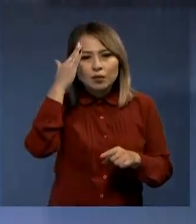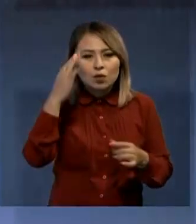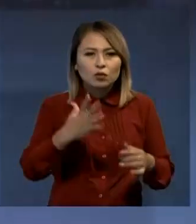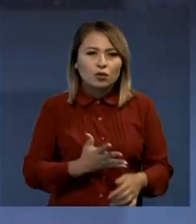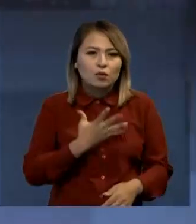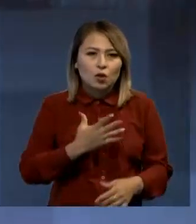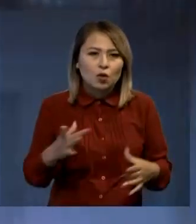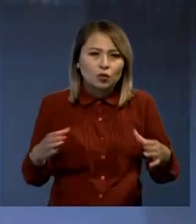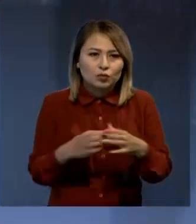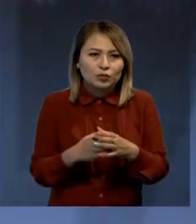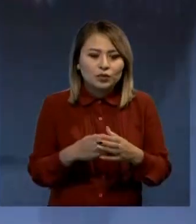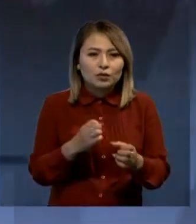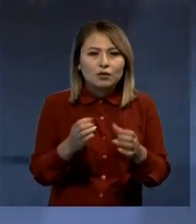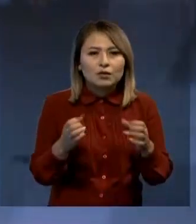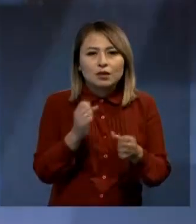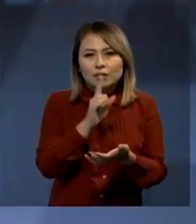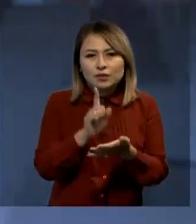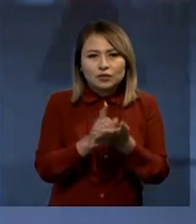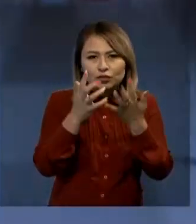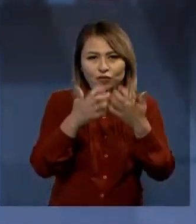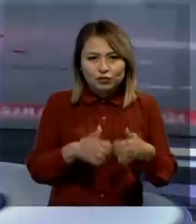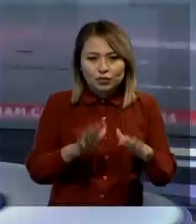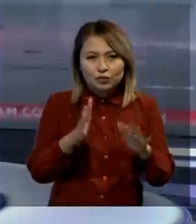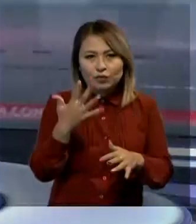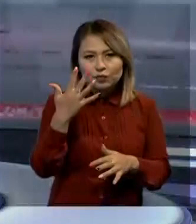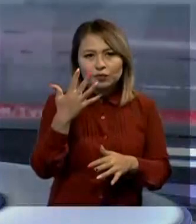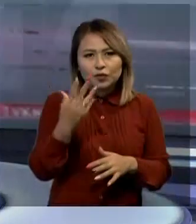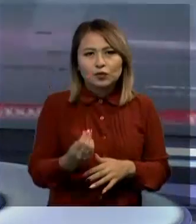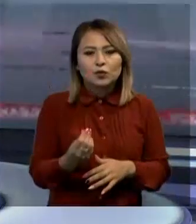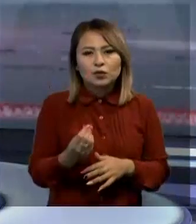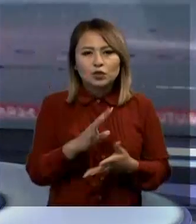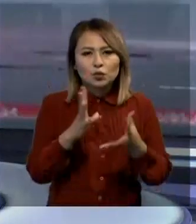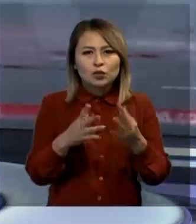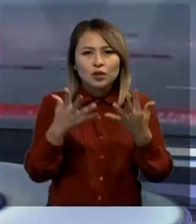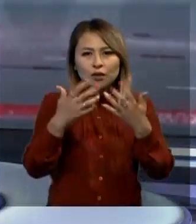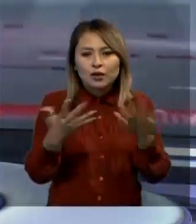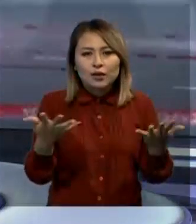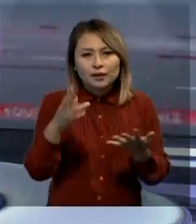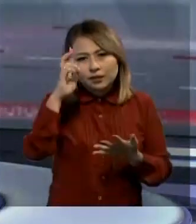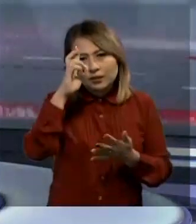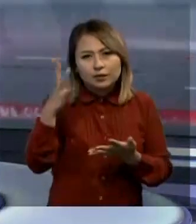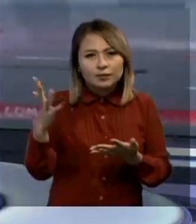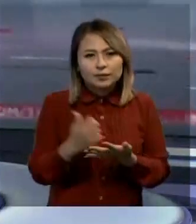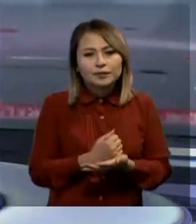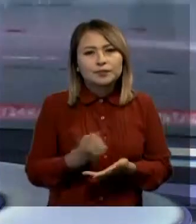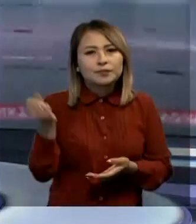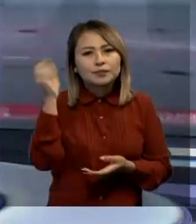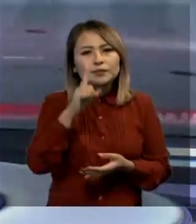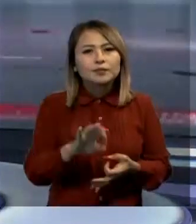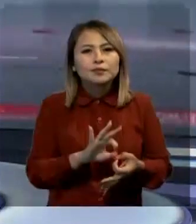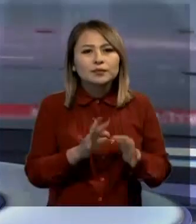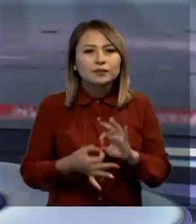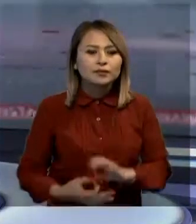ruh sekildi kasettir de esepke alınadı. Sonmen 5 günün kortyndısı boyunca kay el alda keledi.